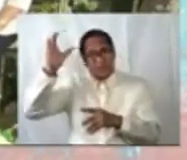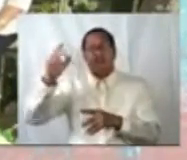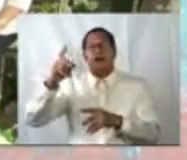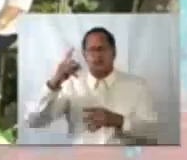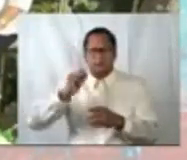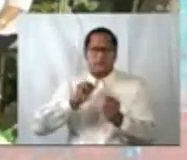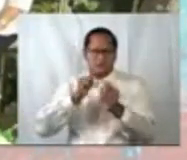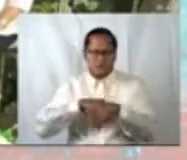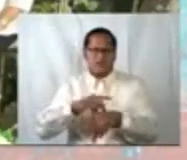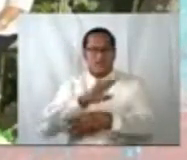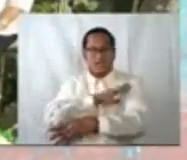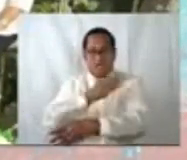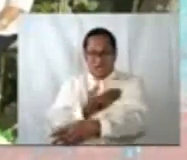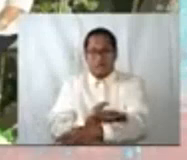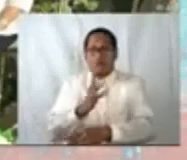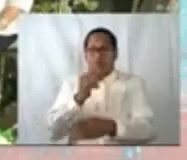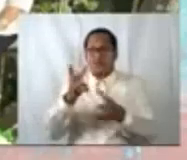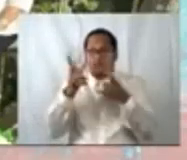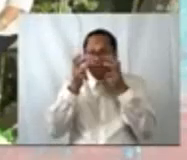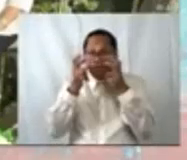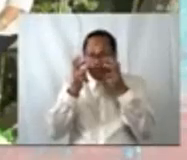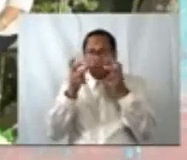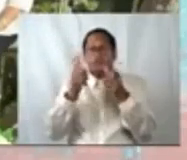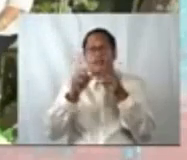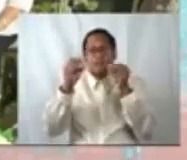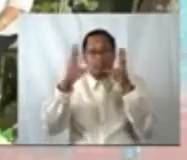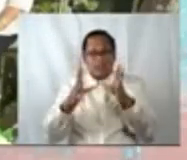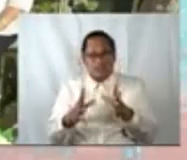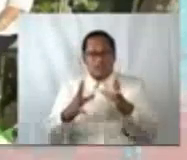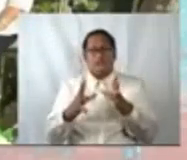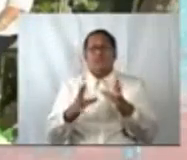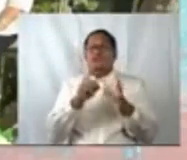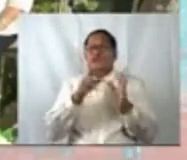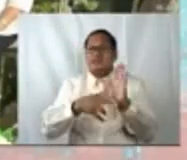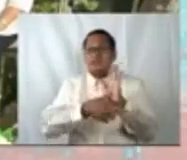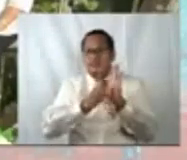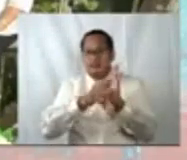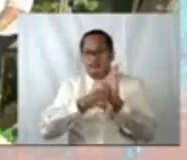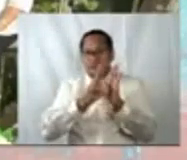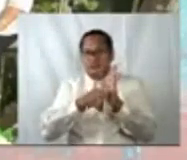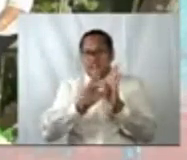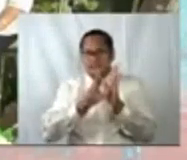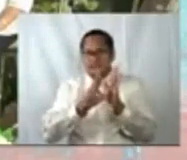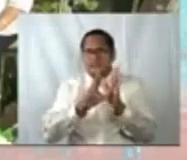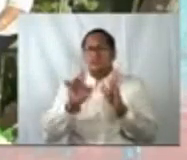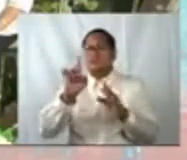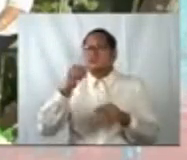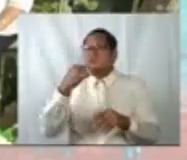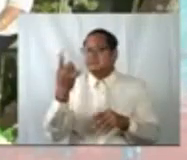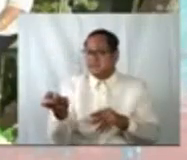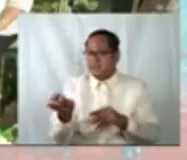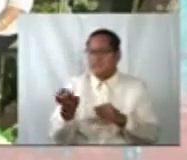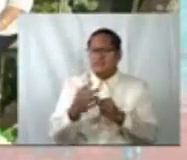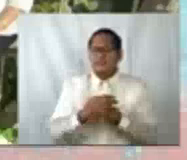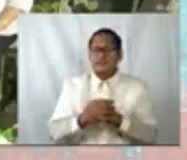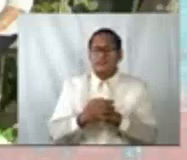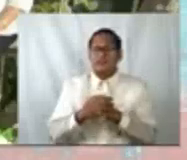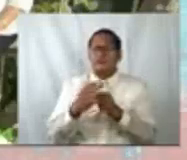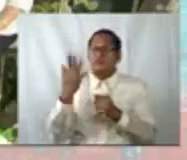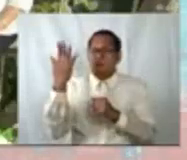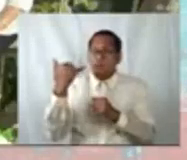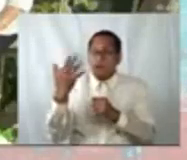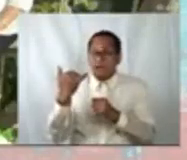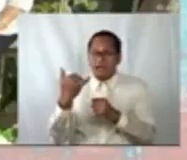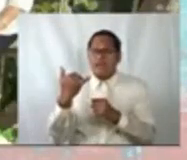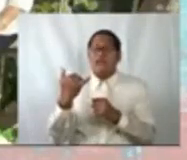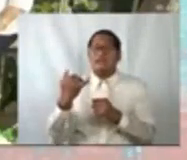na nakikinig po ngayon at yung mga guru po natin, parang review na lamang po ito. Yung sinabi ninyo na kung bakit